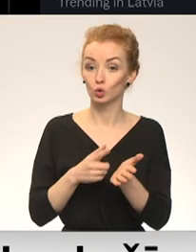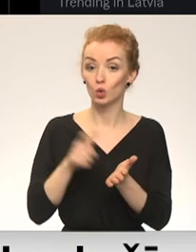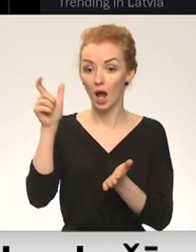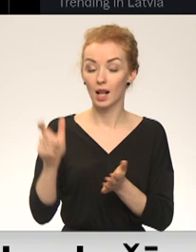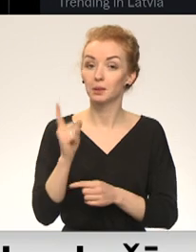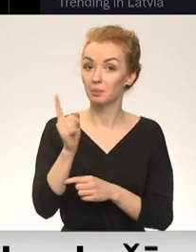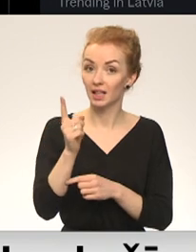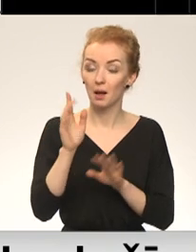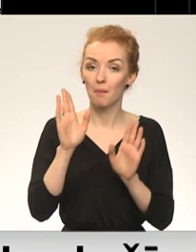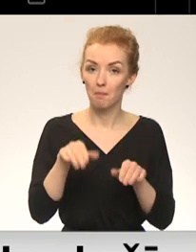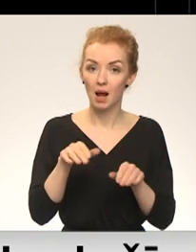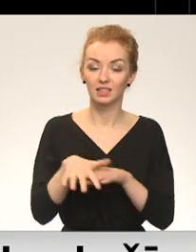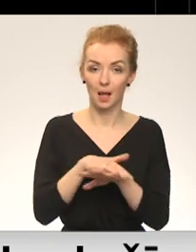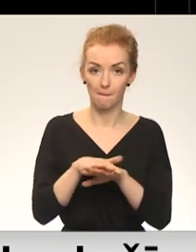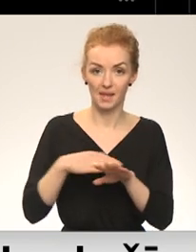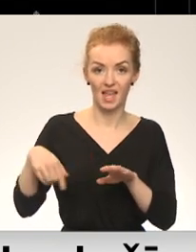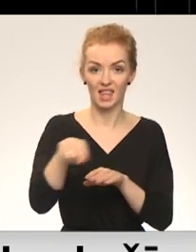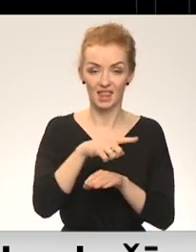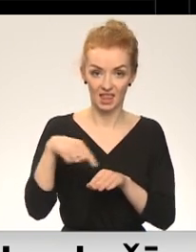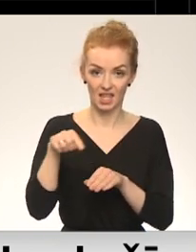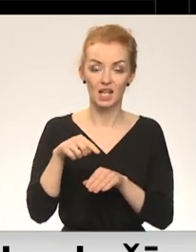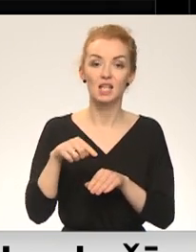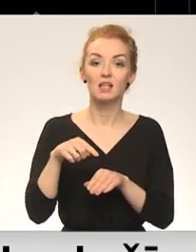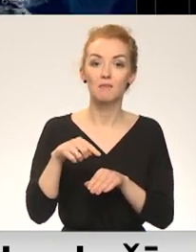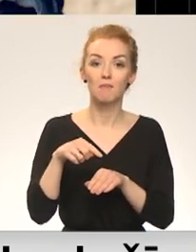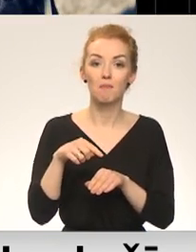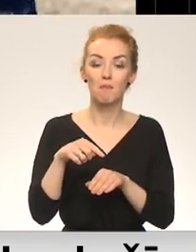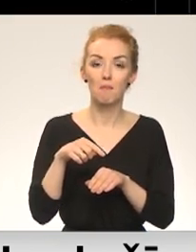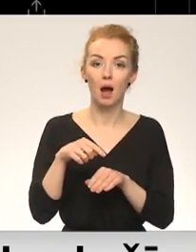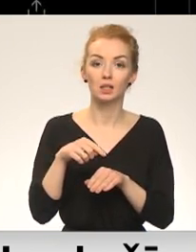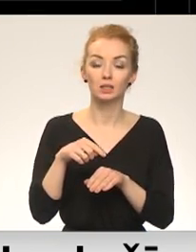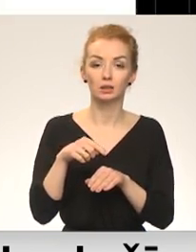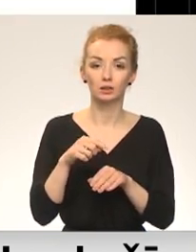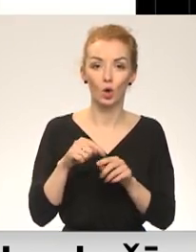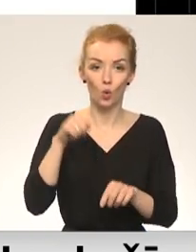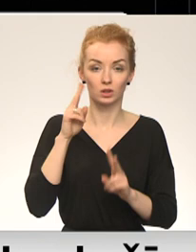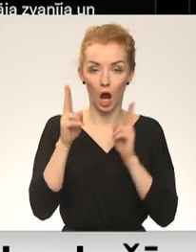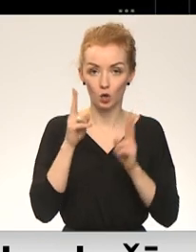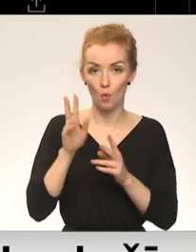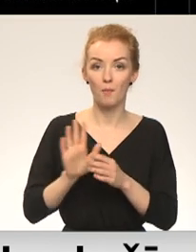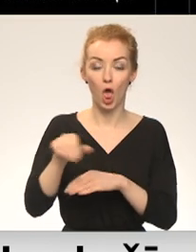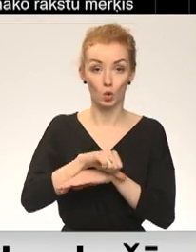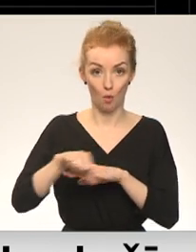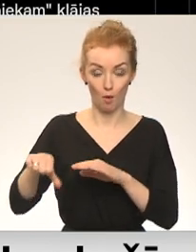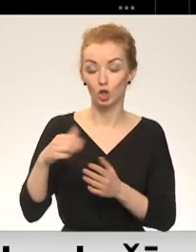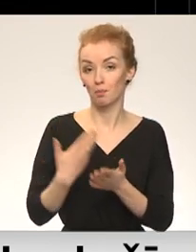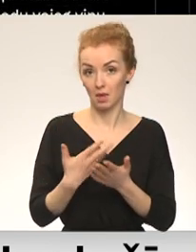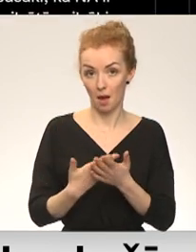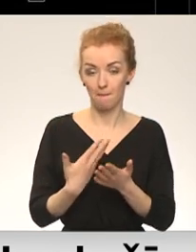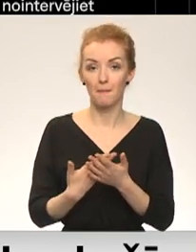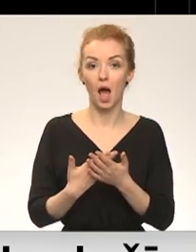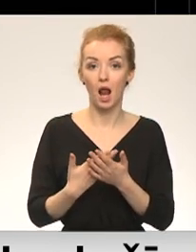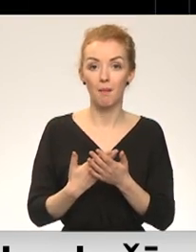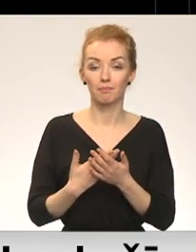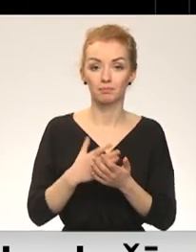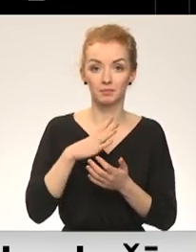par sabiedrības prokrievisko un karu nebūtne nosodošo noskaņojuma pierobežā. Kā piemērs minēts